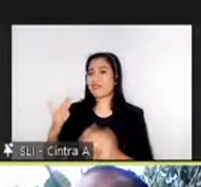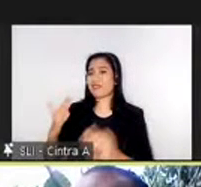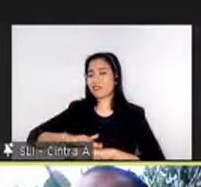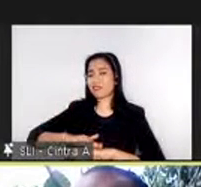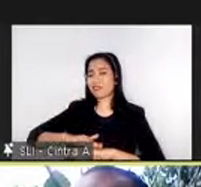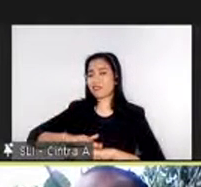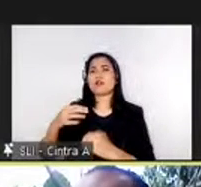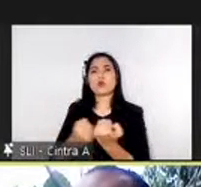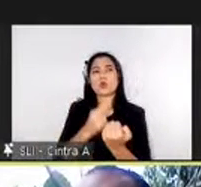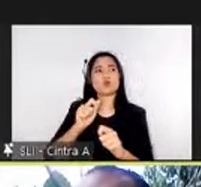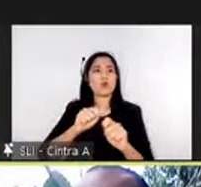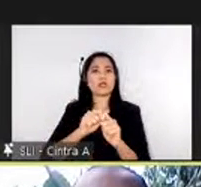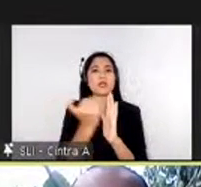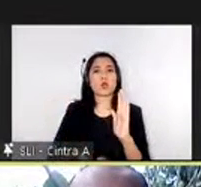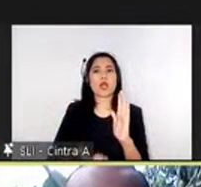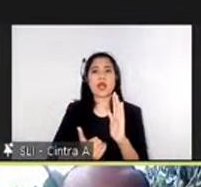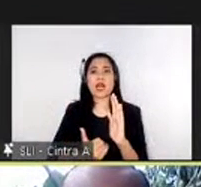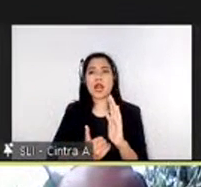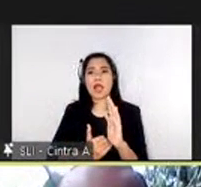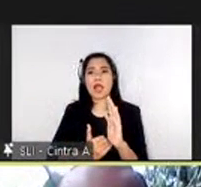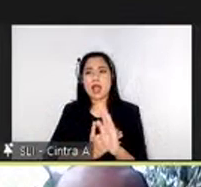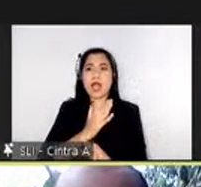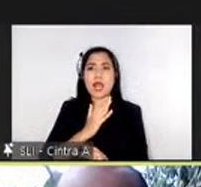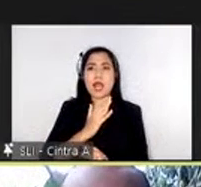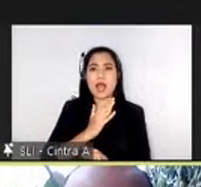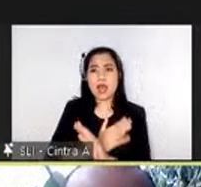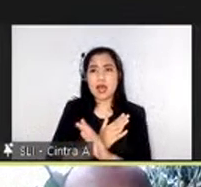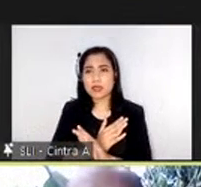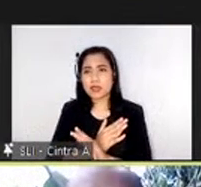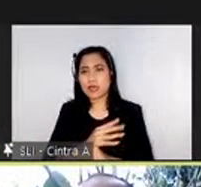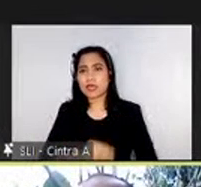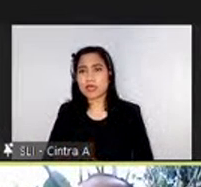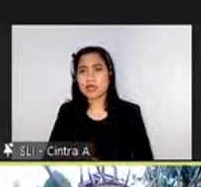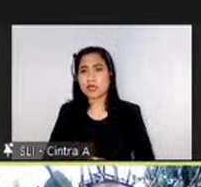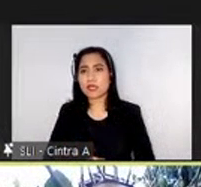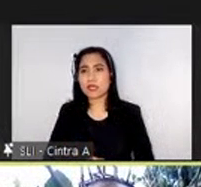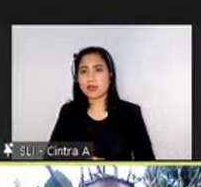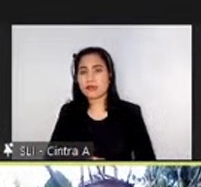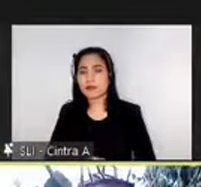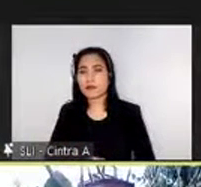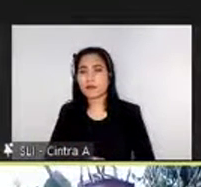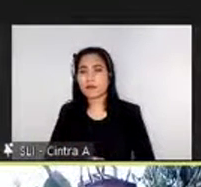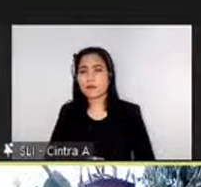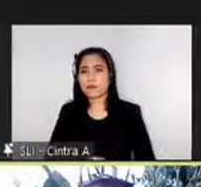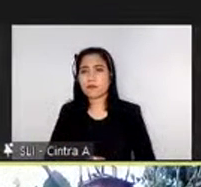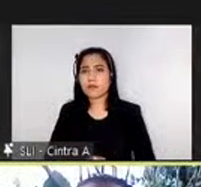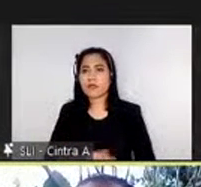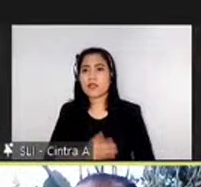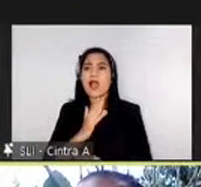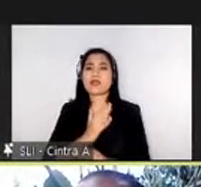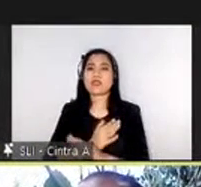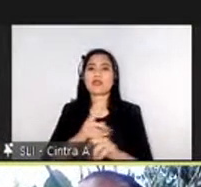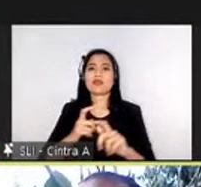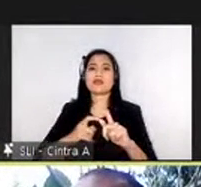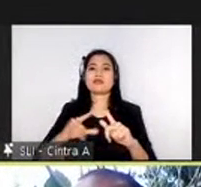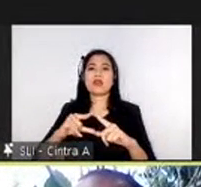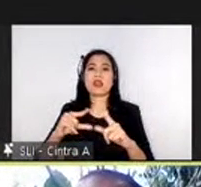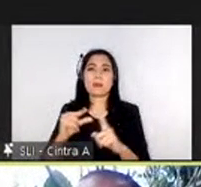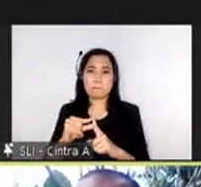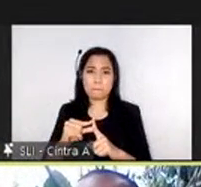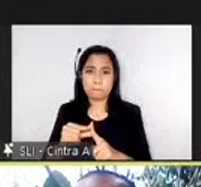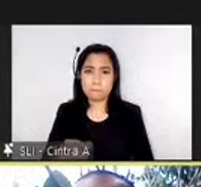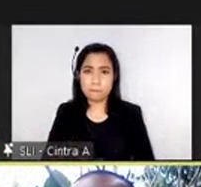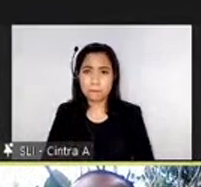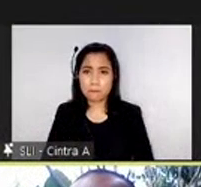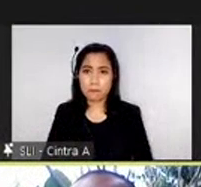untuk membuat regulasi anti apa yang disampaikan oleh Lorenzo tadi Eh tentang anti itu nah ini namun